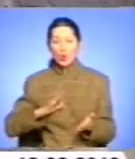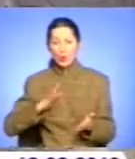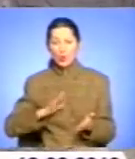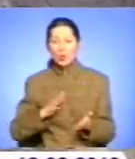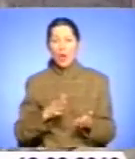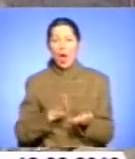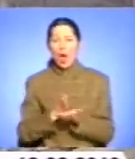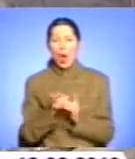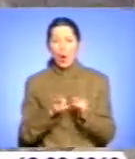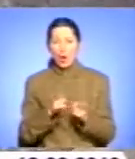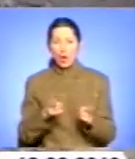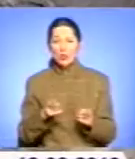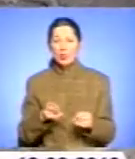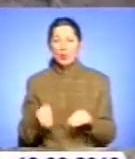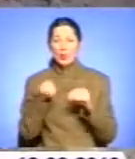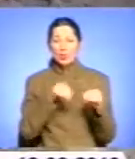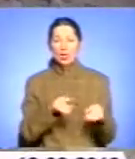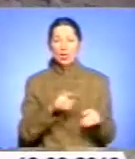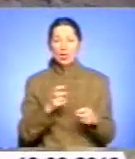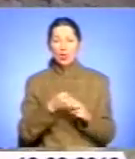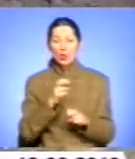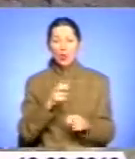кісткового мозку робитимуть уже від наступного року.